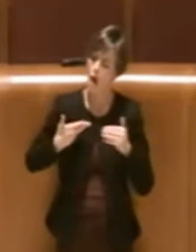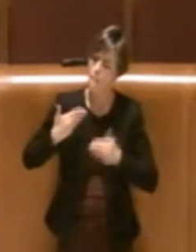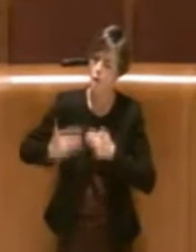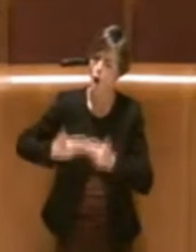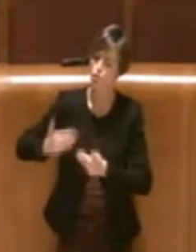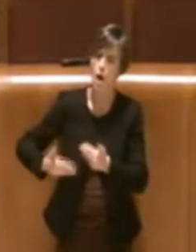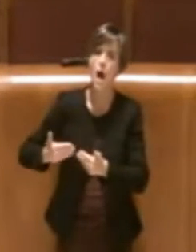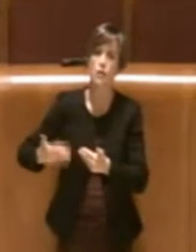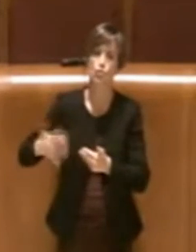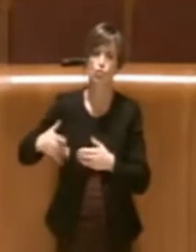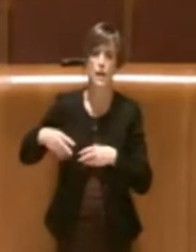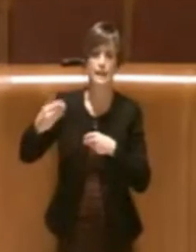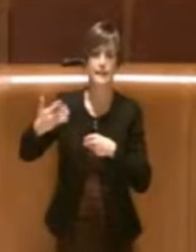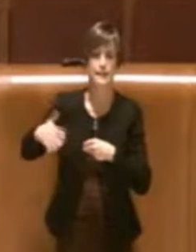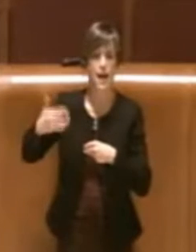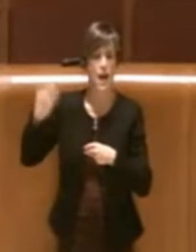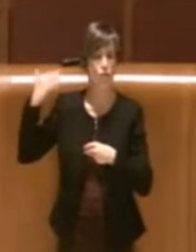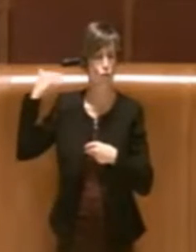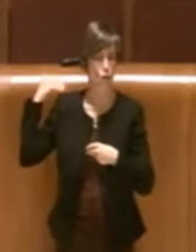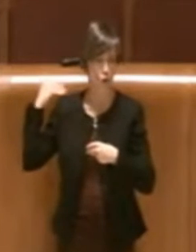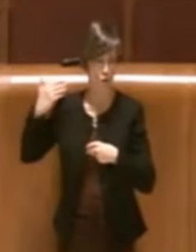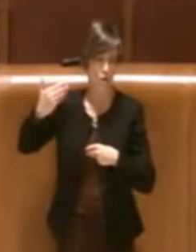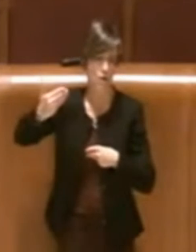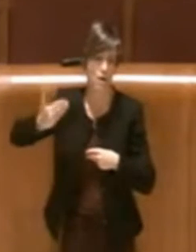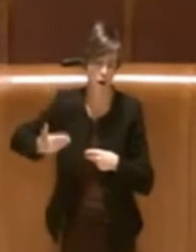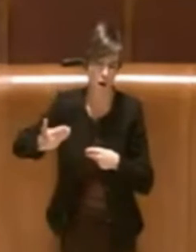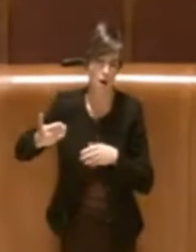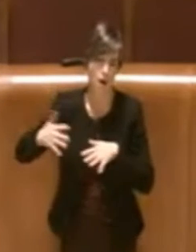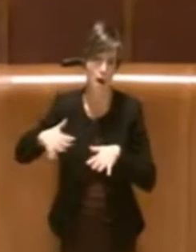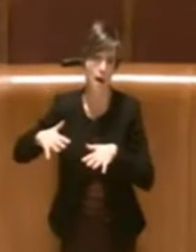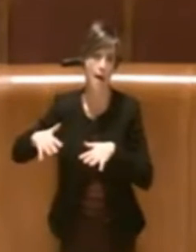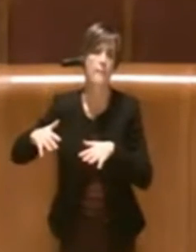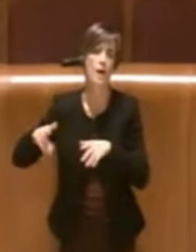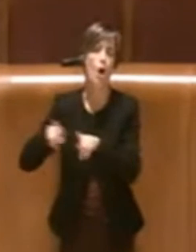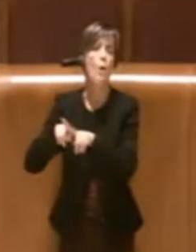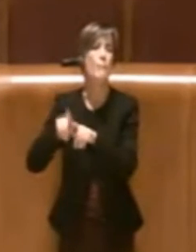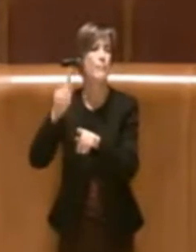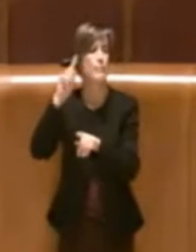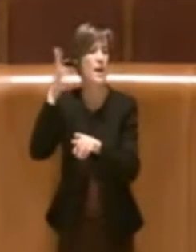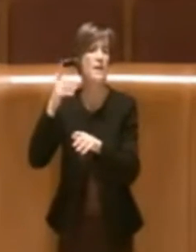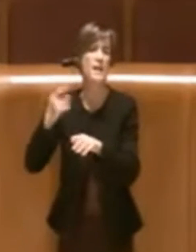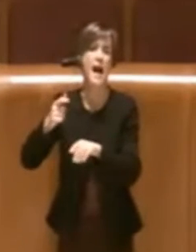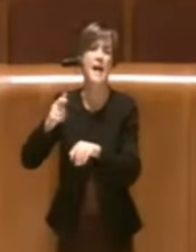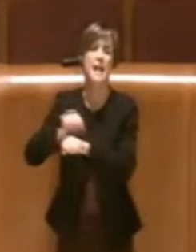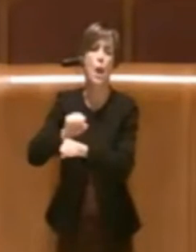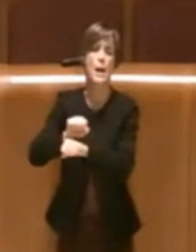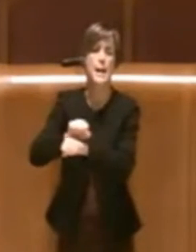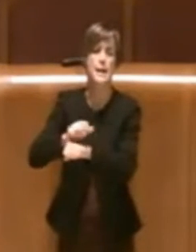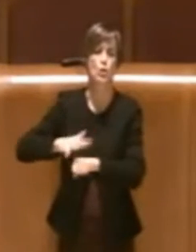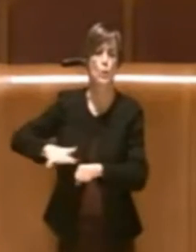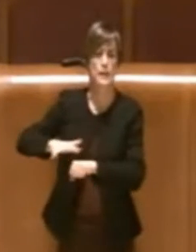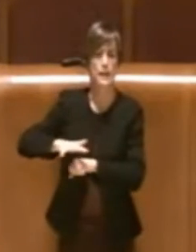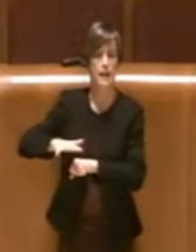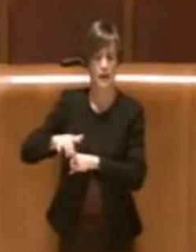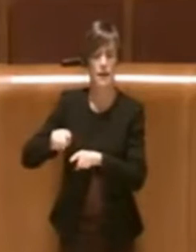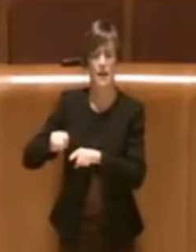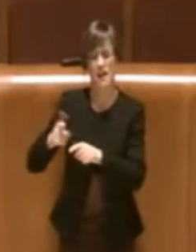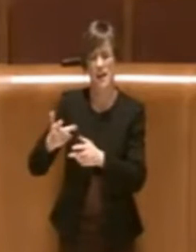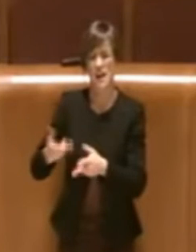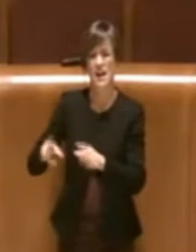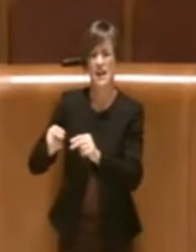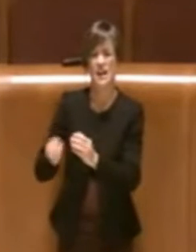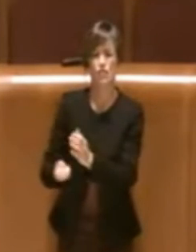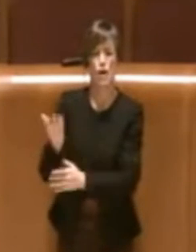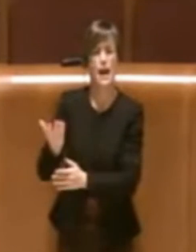che sta andando avanti sull'ambito di rigenerazione di San Lorenzo, che in quel caso però